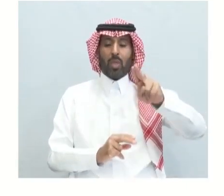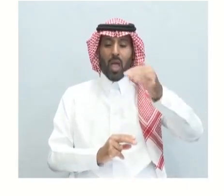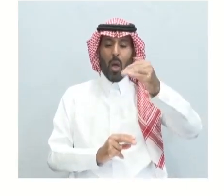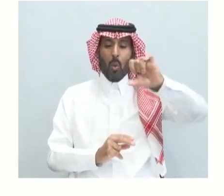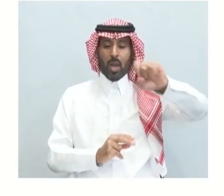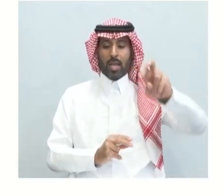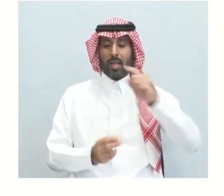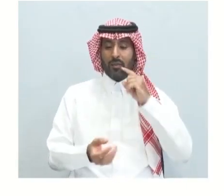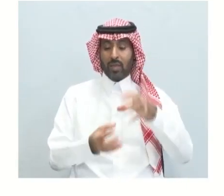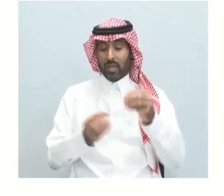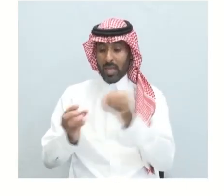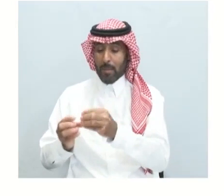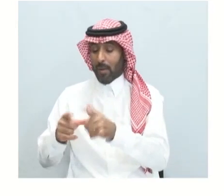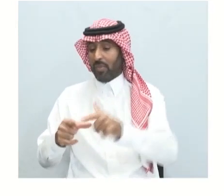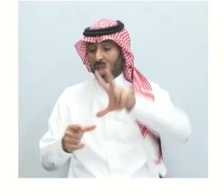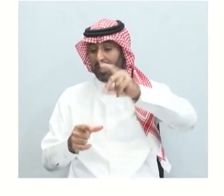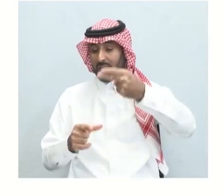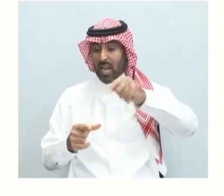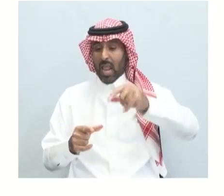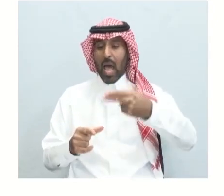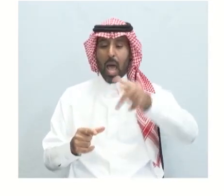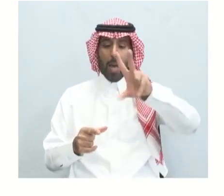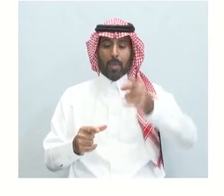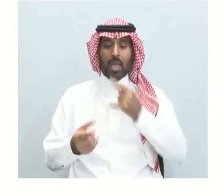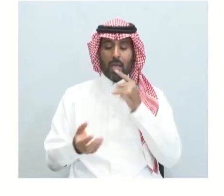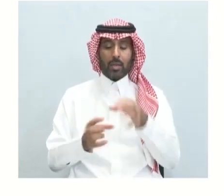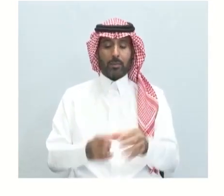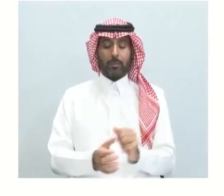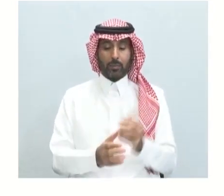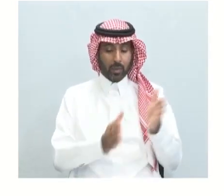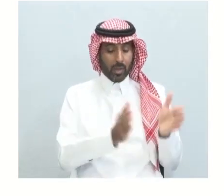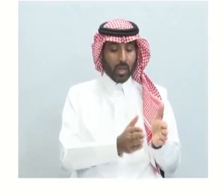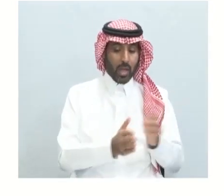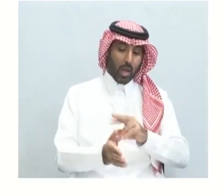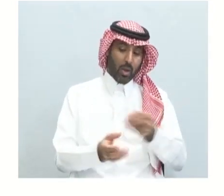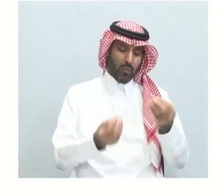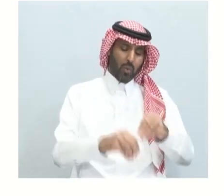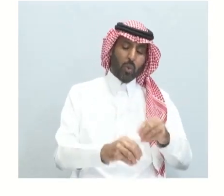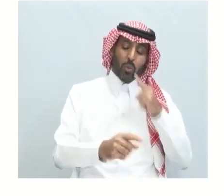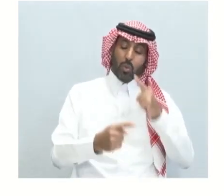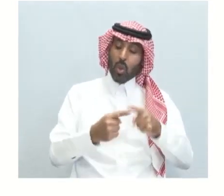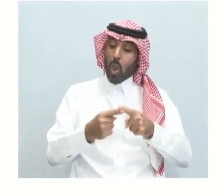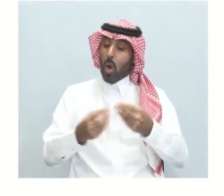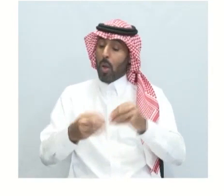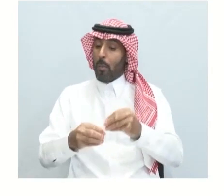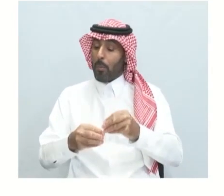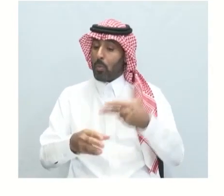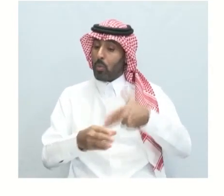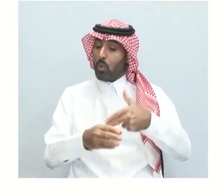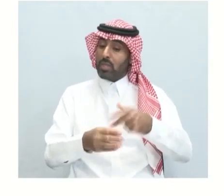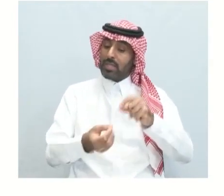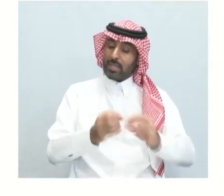ايضا في اقليم الدرع العربي اعزائي الطلبه ذكرنا بانه الدرع العربي غني بثرواته الطبيعيه المعدنيه وخاصه